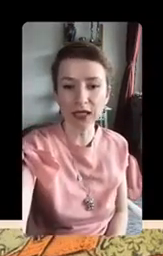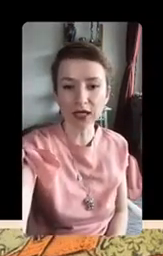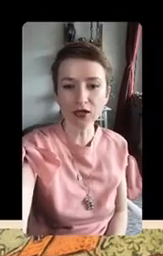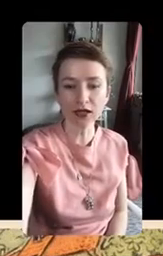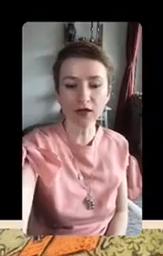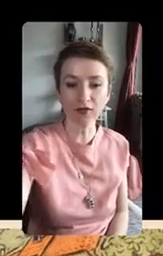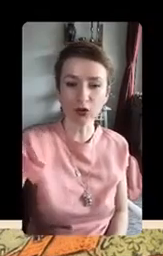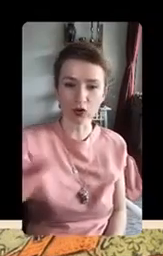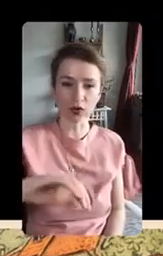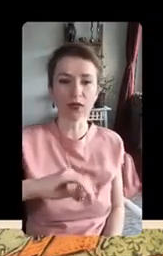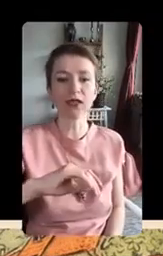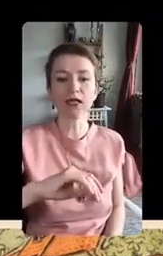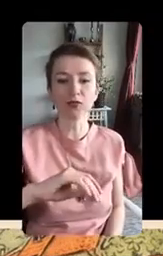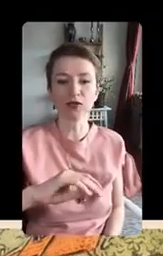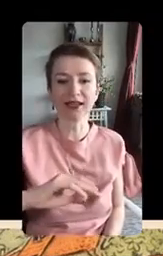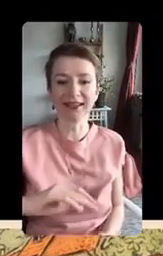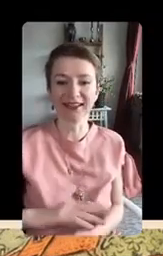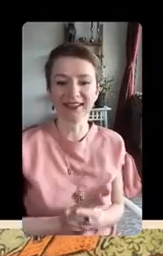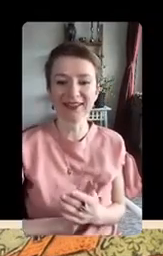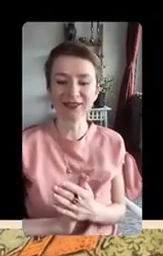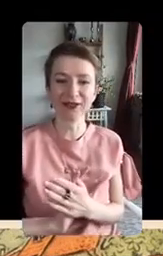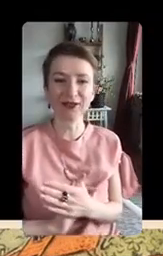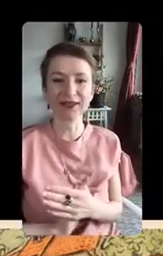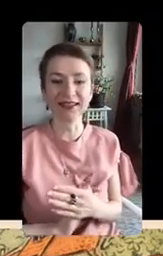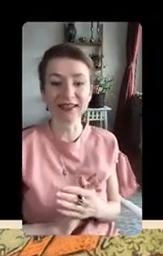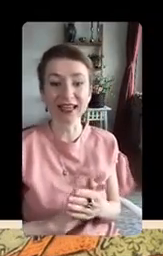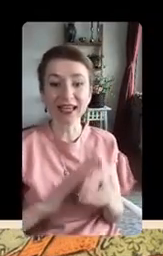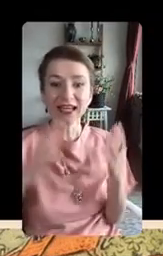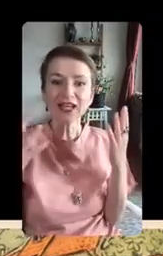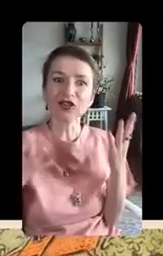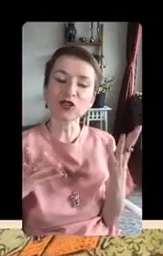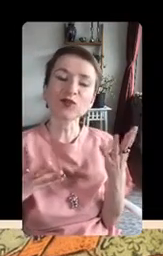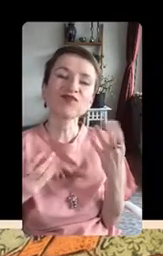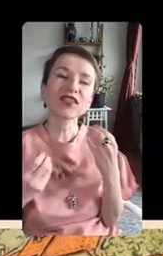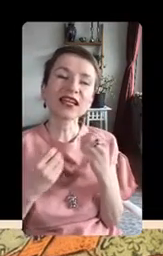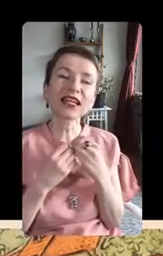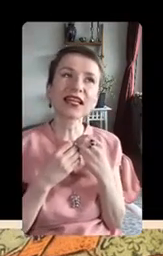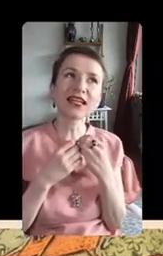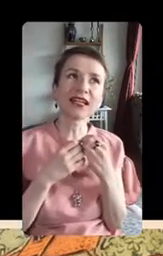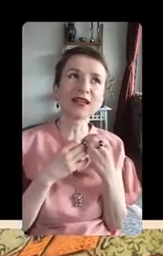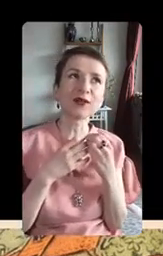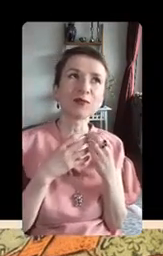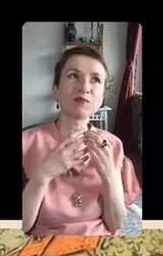люди присоединяются, я включу комментарий, пускай есть. Так вот,